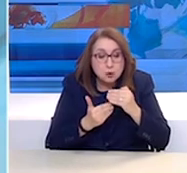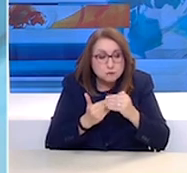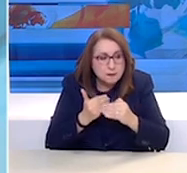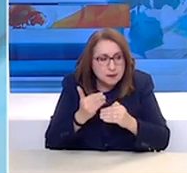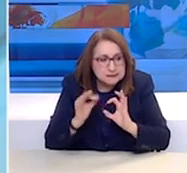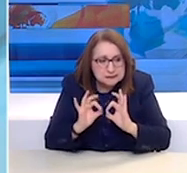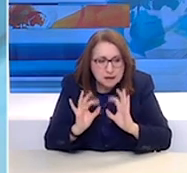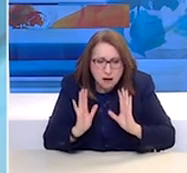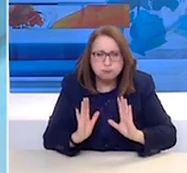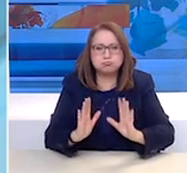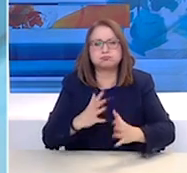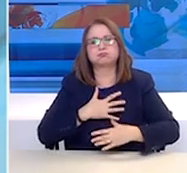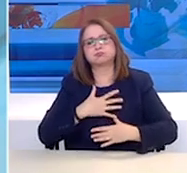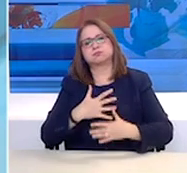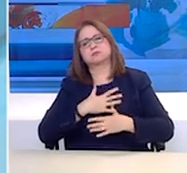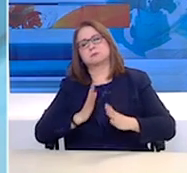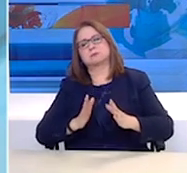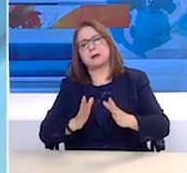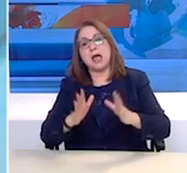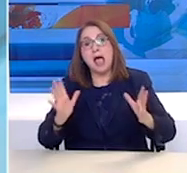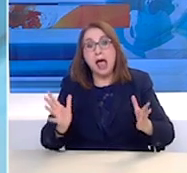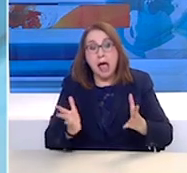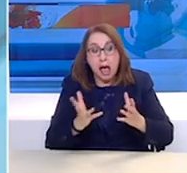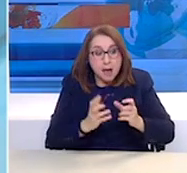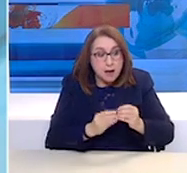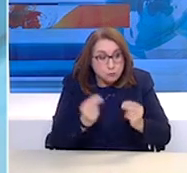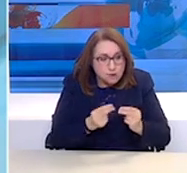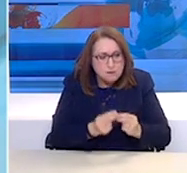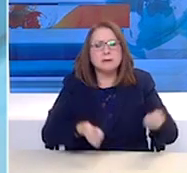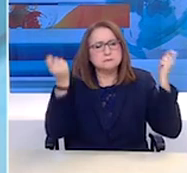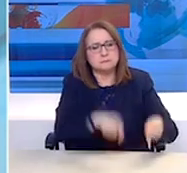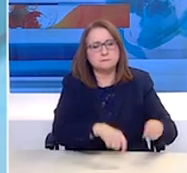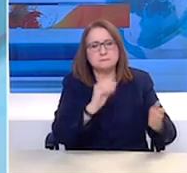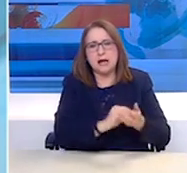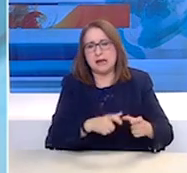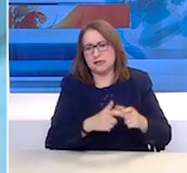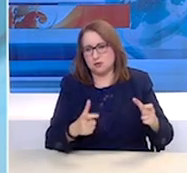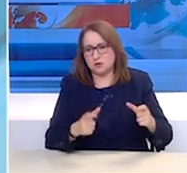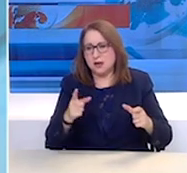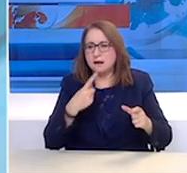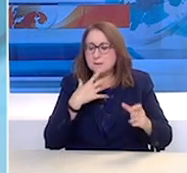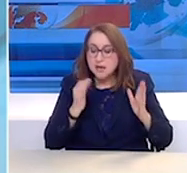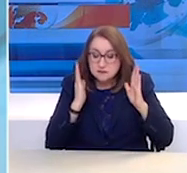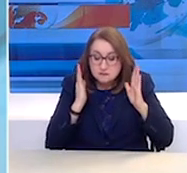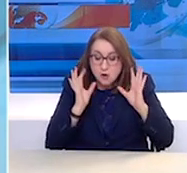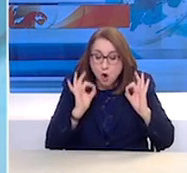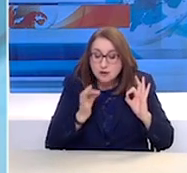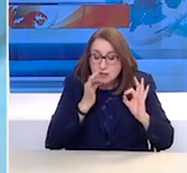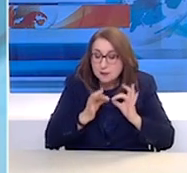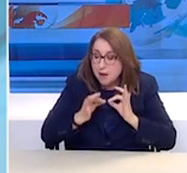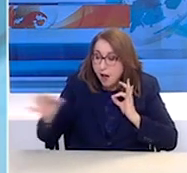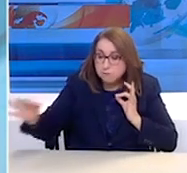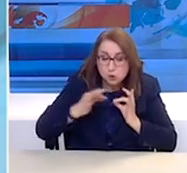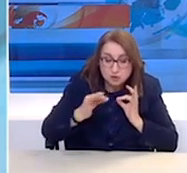προσήλωση αυτό που ονομάζω απόσταση, κανόνας υγιεινής και κοινωνική κατά κάποιο τρόπο